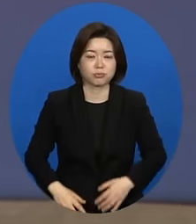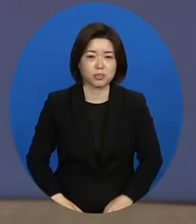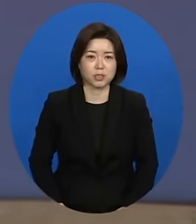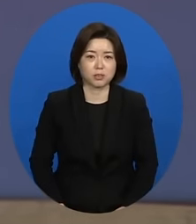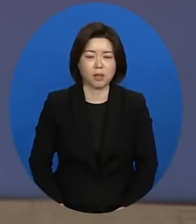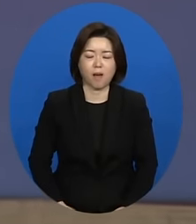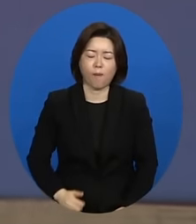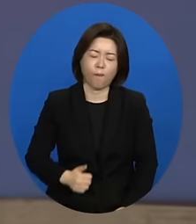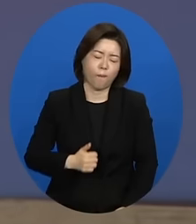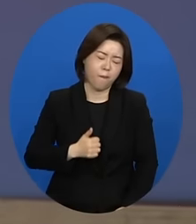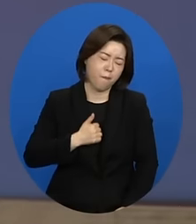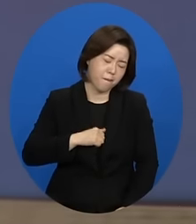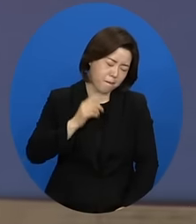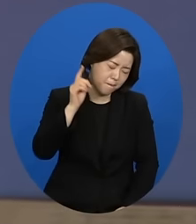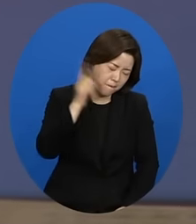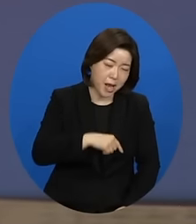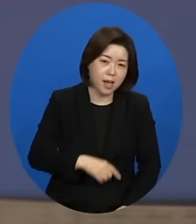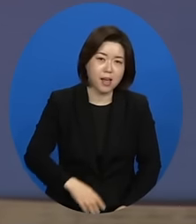자존심이 상해요.